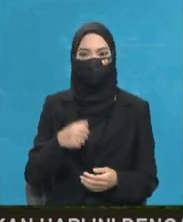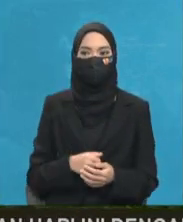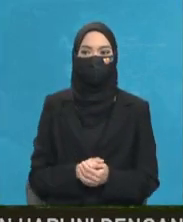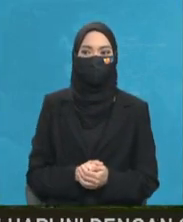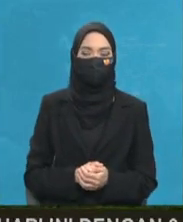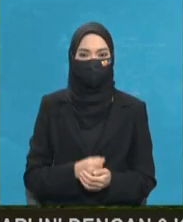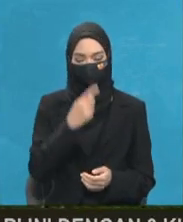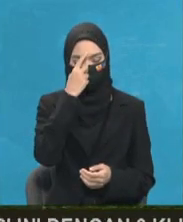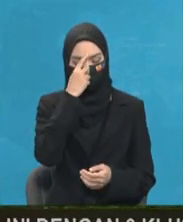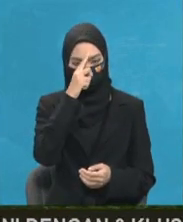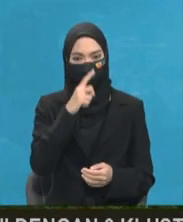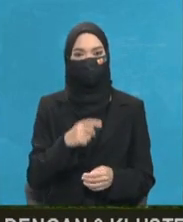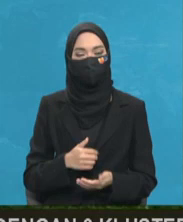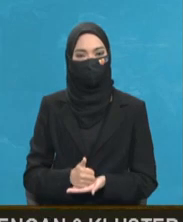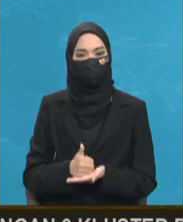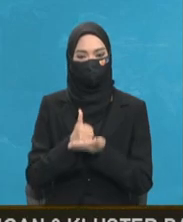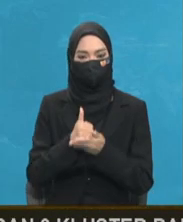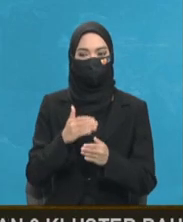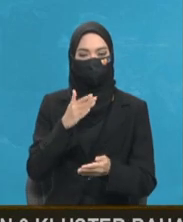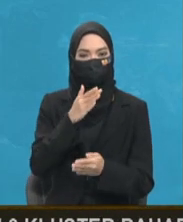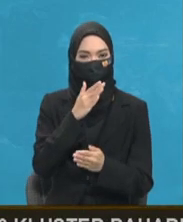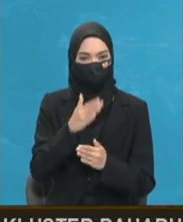memutuskan rangkaian wafaqo Vietnam